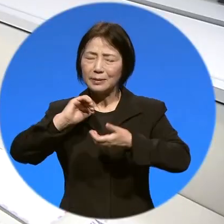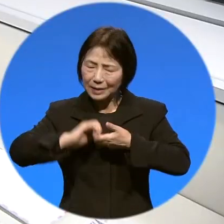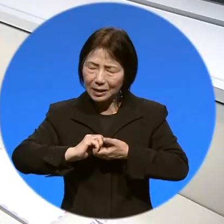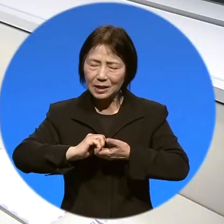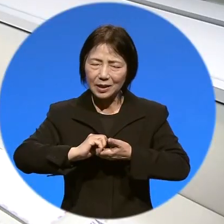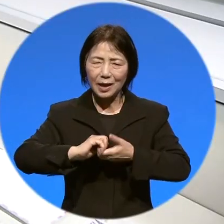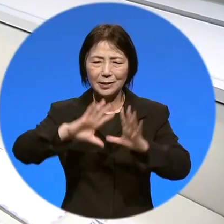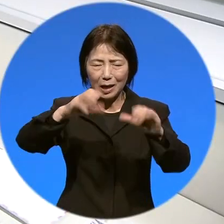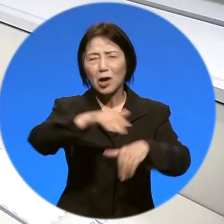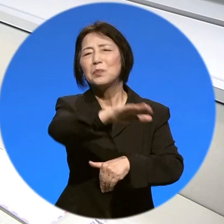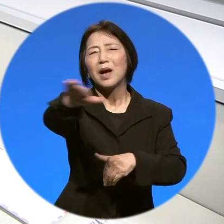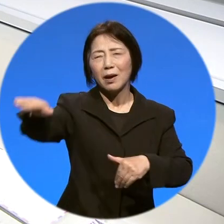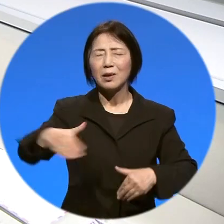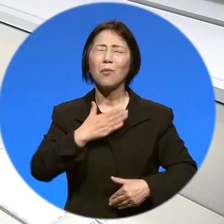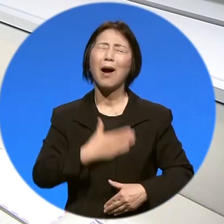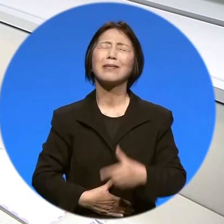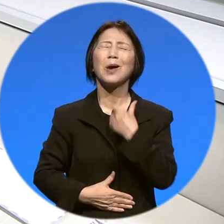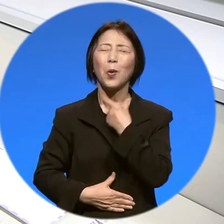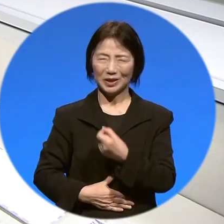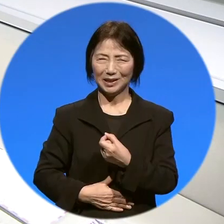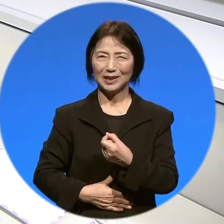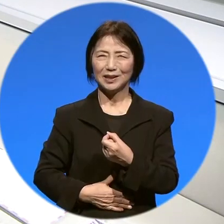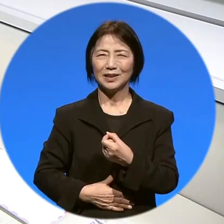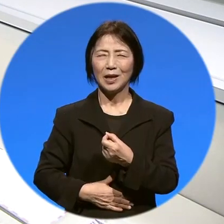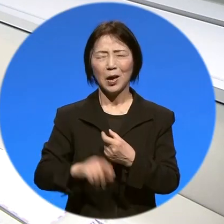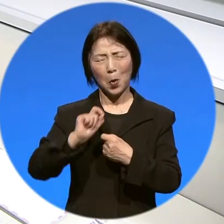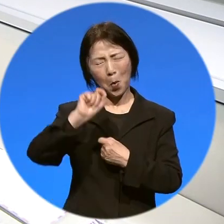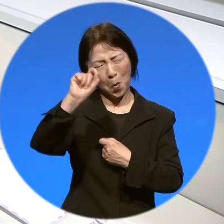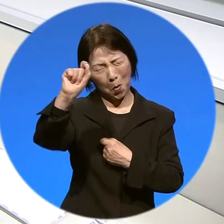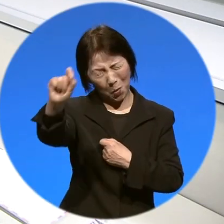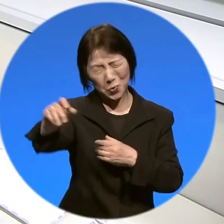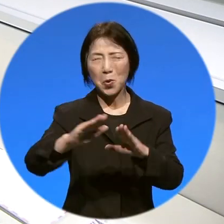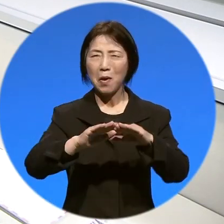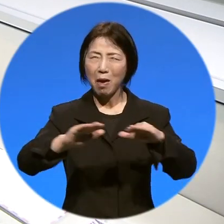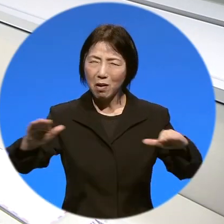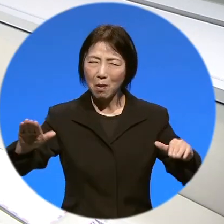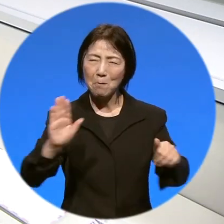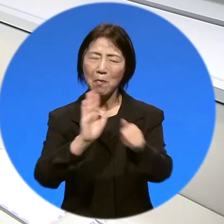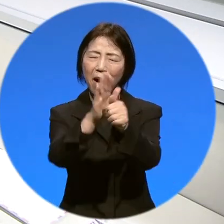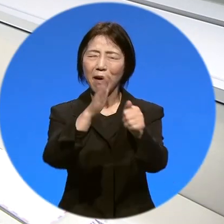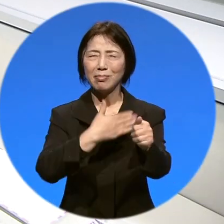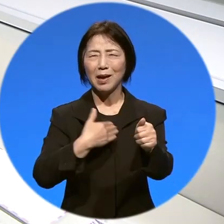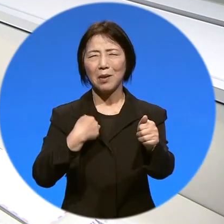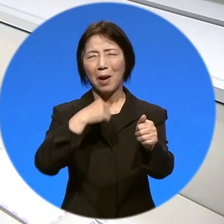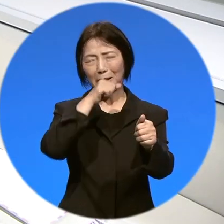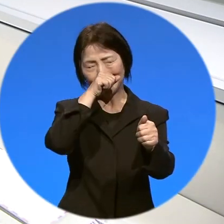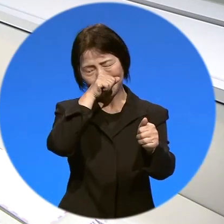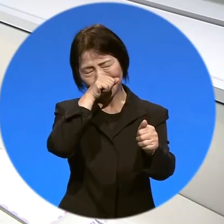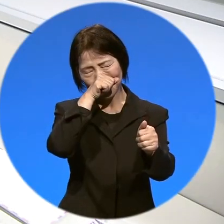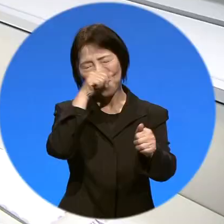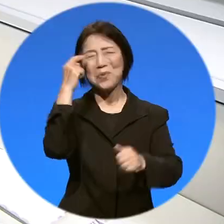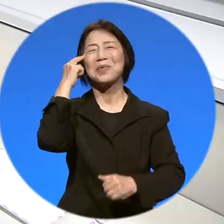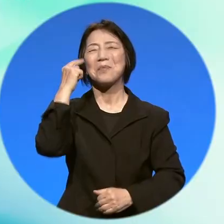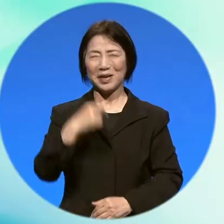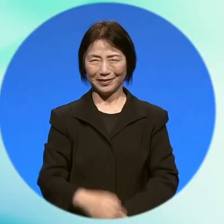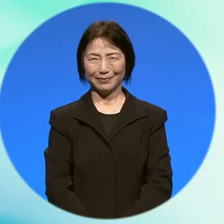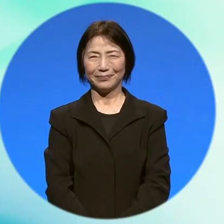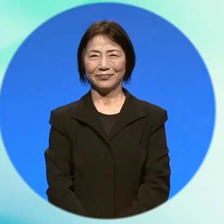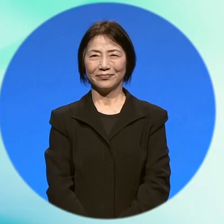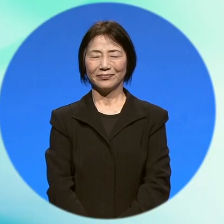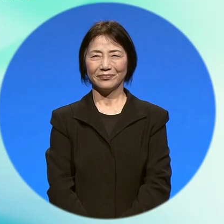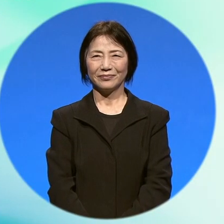界の皆さんにも分かっていただき、そして恒久平和にね、寄与できたらというようなことを思ってました。